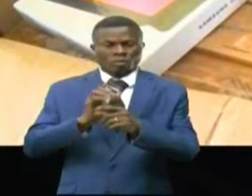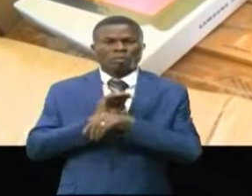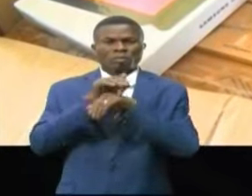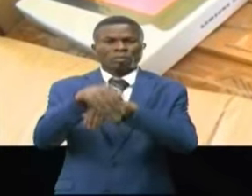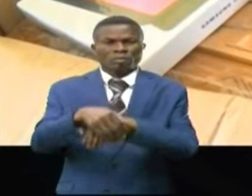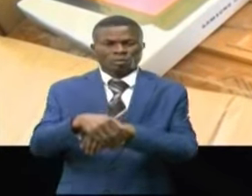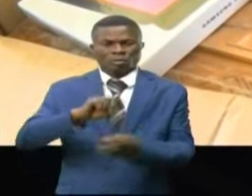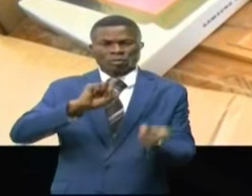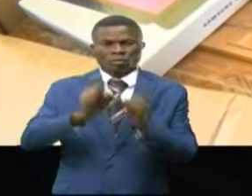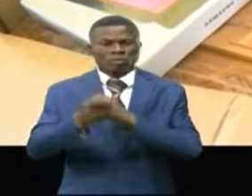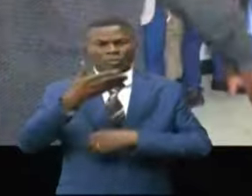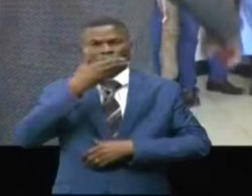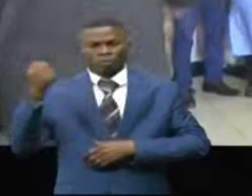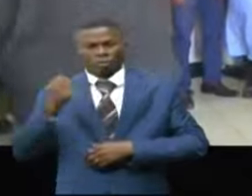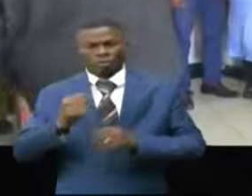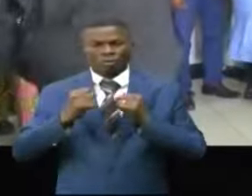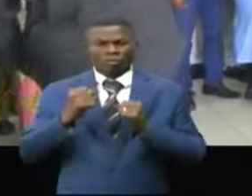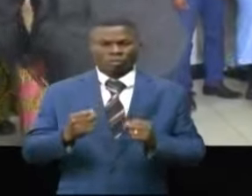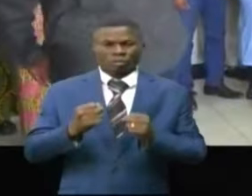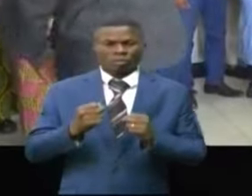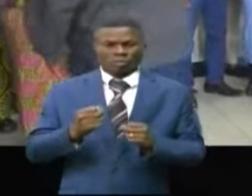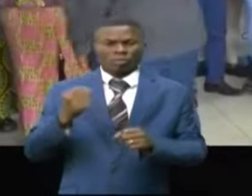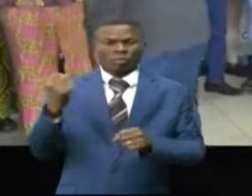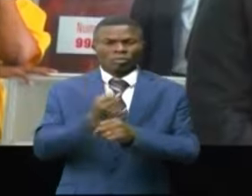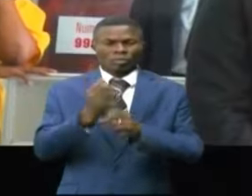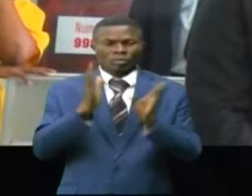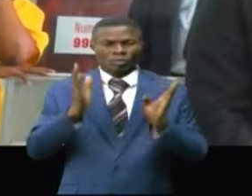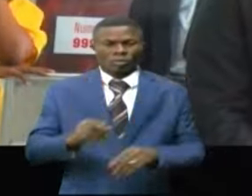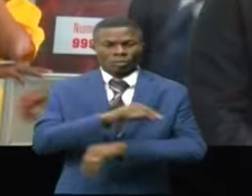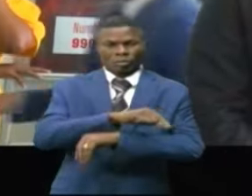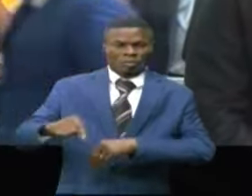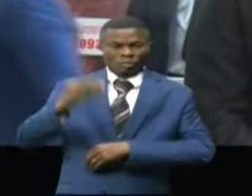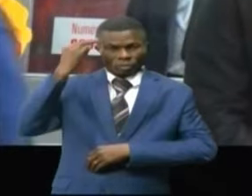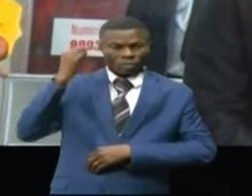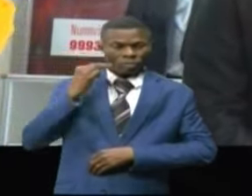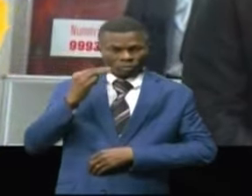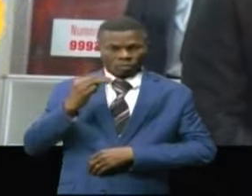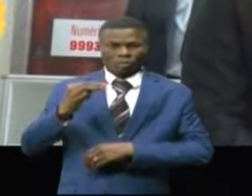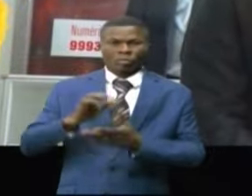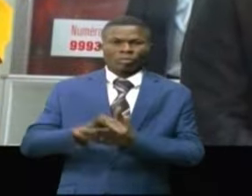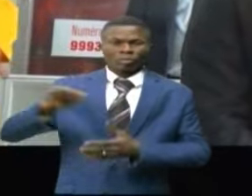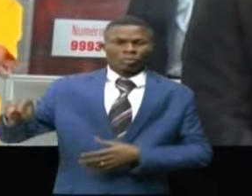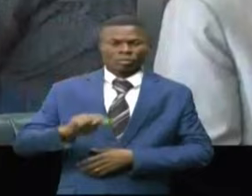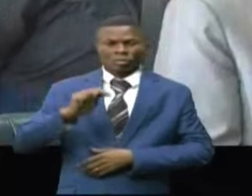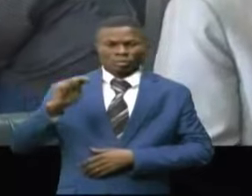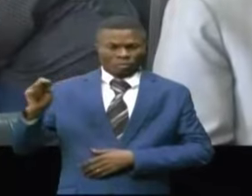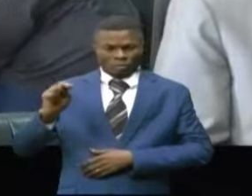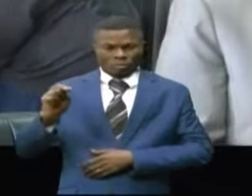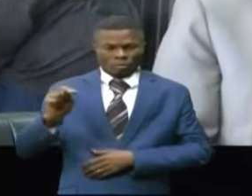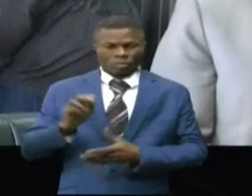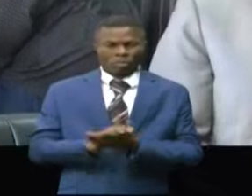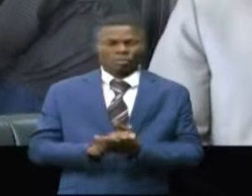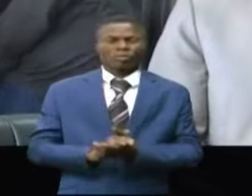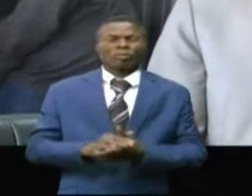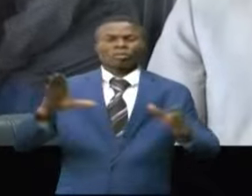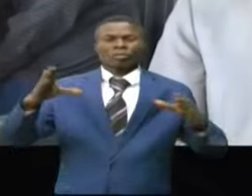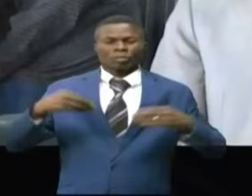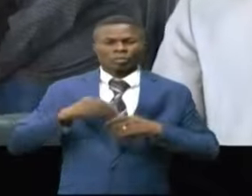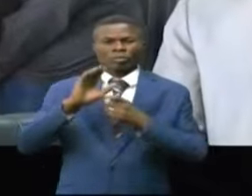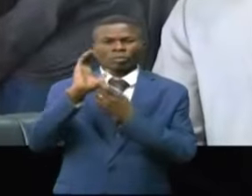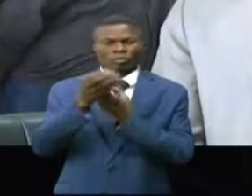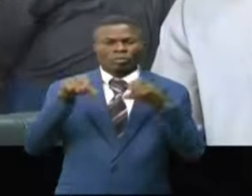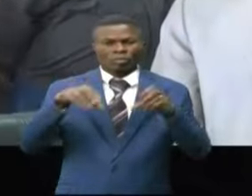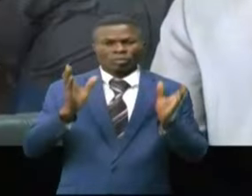contribuera à l'amélioration et à l'efficacité du personnel de ce ministère dirigé par Jean-Lucien Boussa. Admirateur de la culture